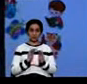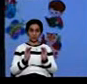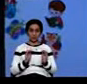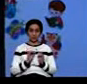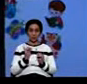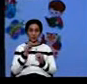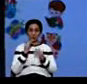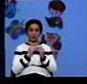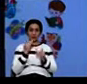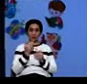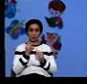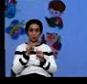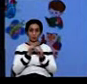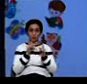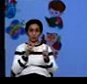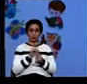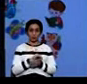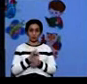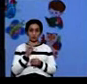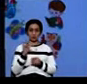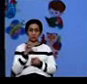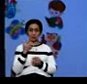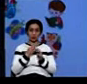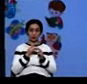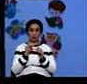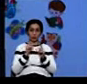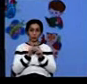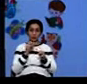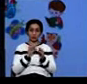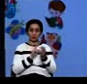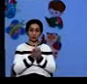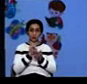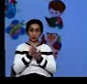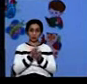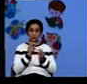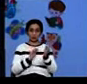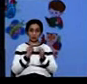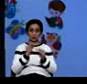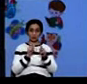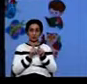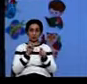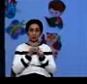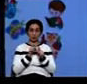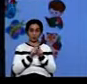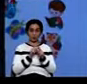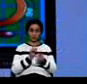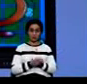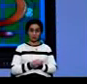Ребята, перед вами буквы. Из этих букв вы должны составить слово.